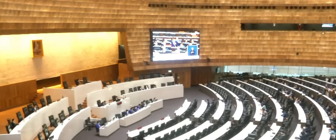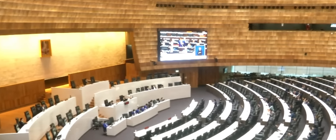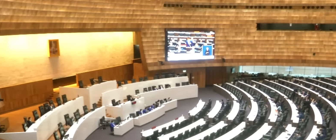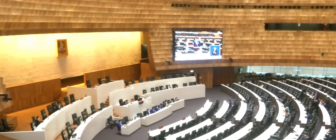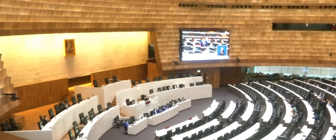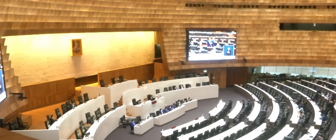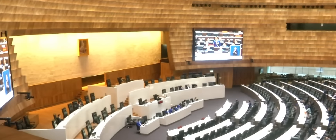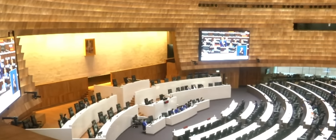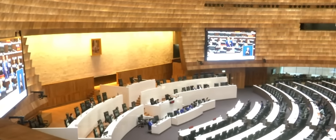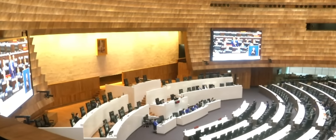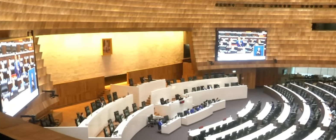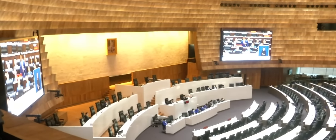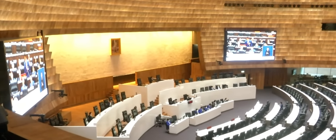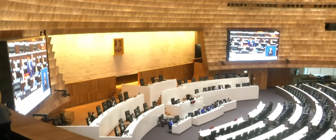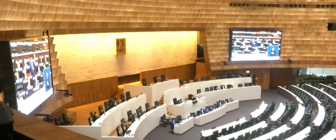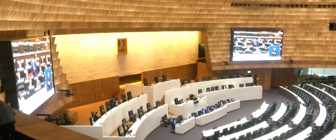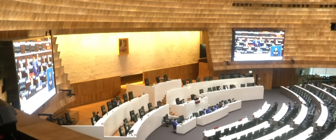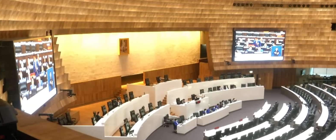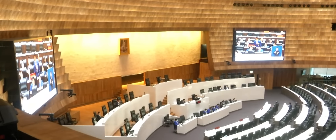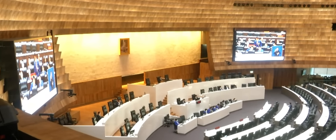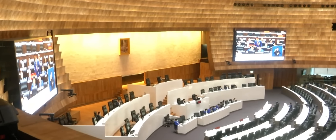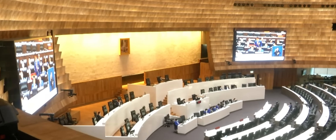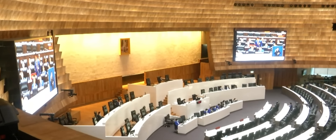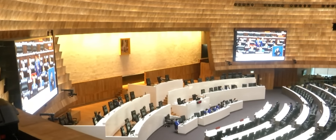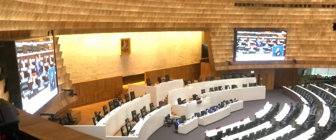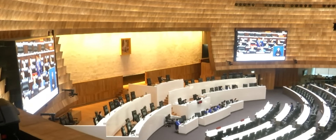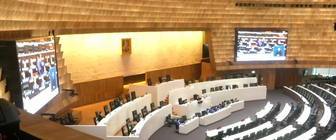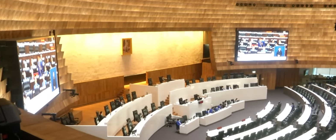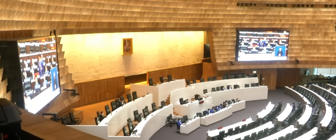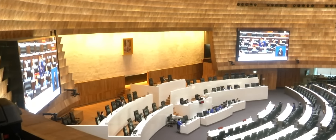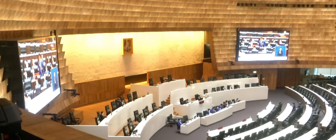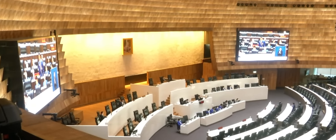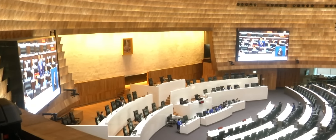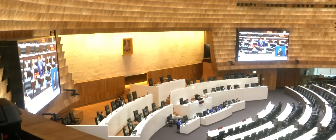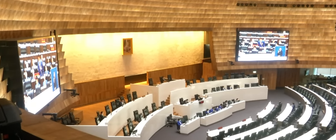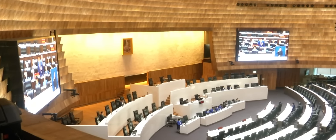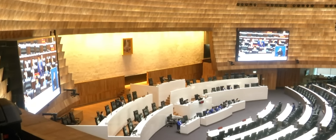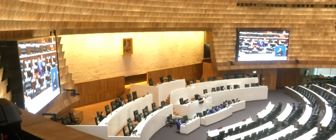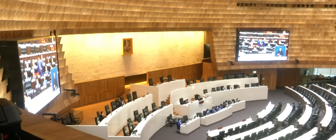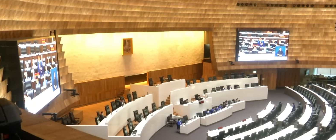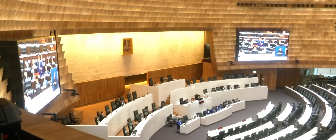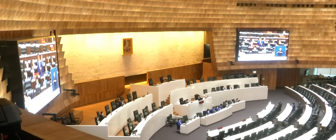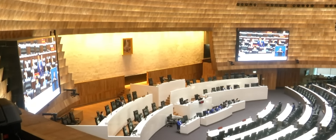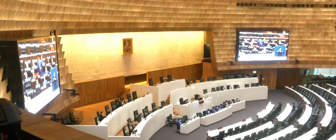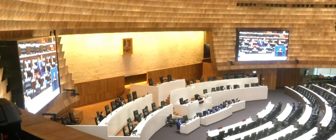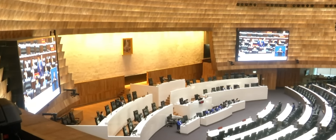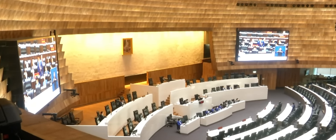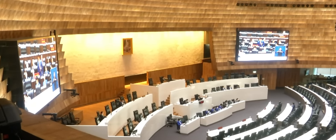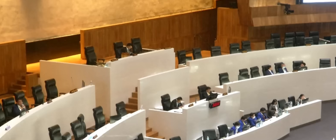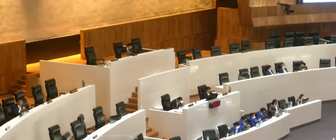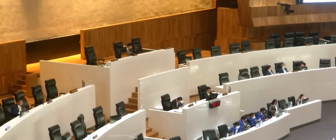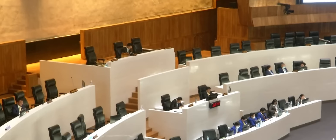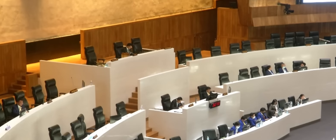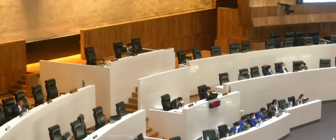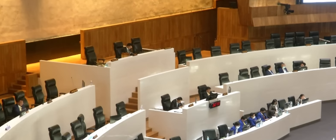ให้ 44สสที่มีชื่ออยู่ระหว่างการตรวจสอบจริยธรรมในชั้นปปชเนี่ยมาลงชื่อในร่างแก้ไขตรงนี้ด้วยจะได้ไม่ต้อง